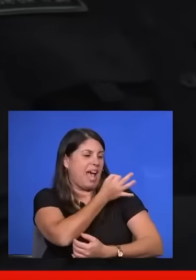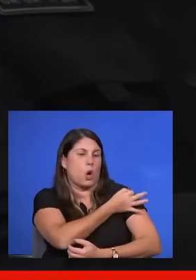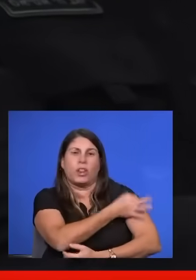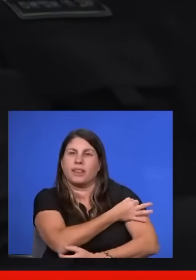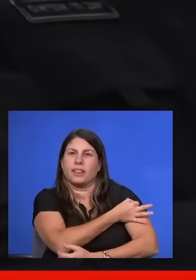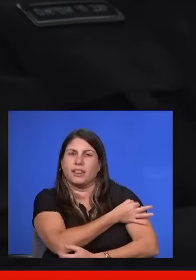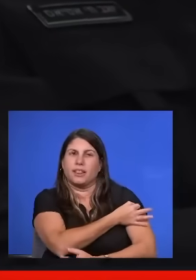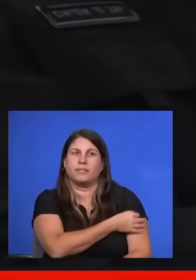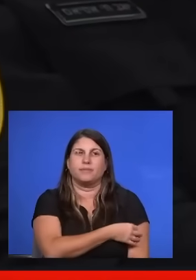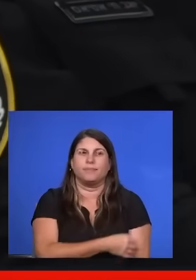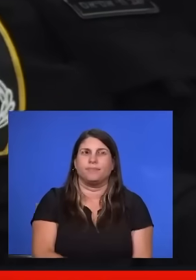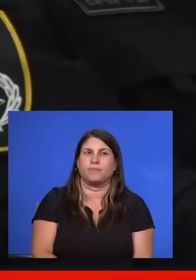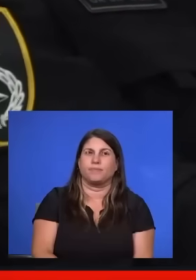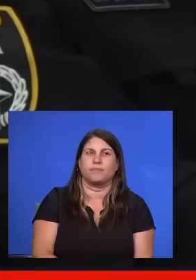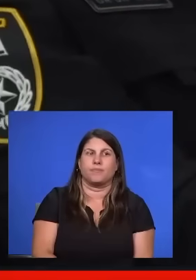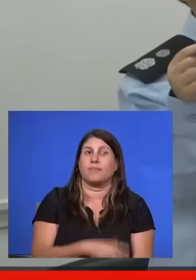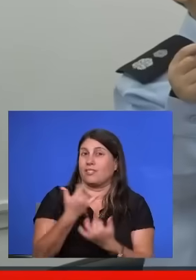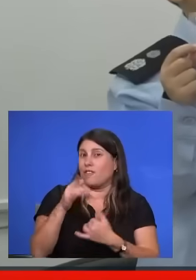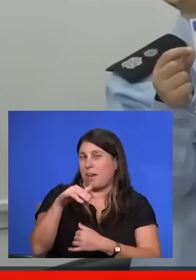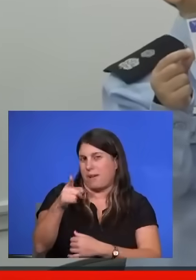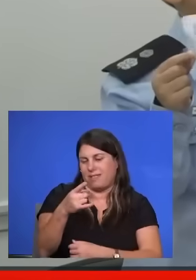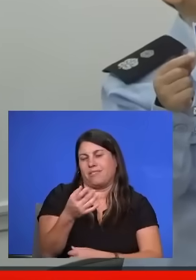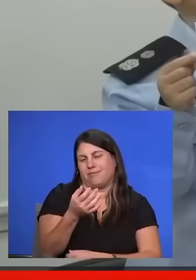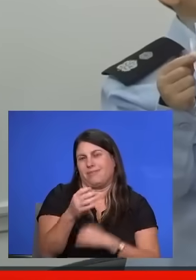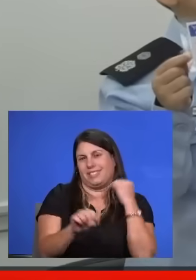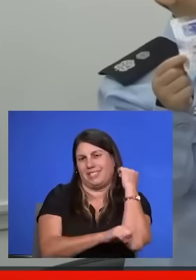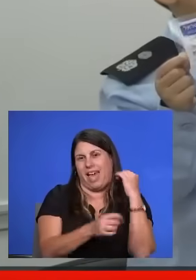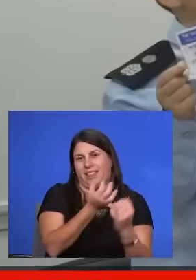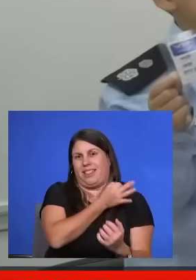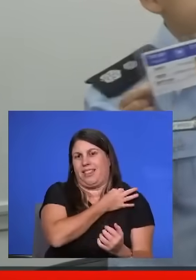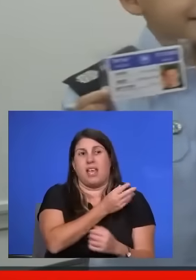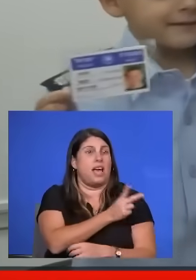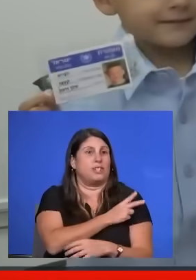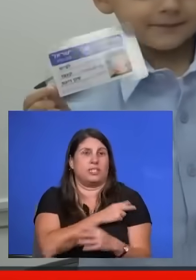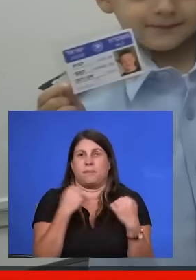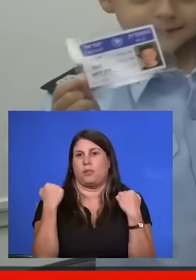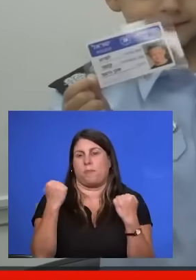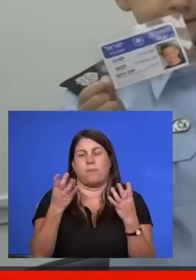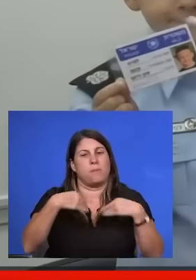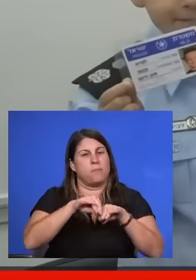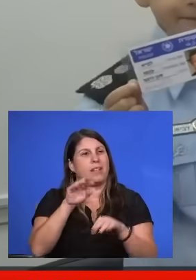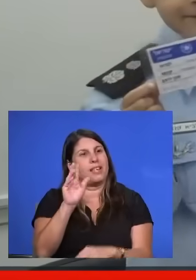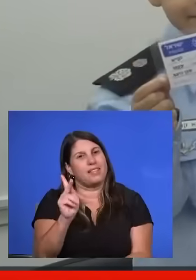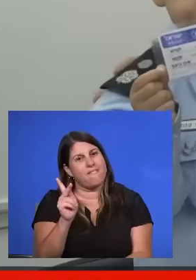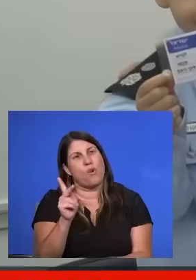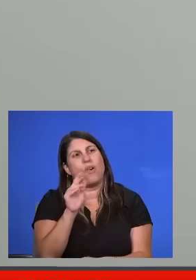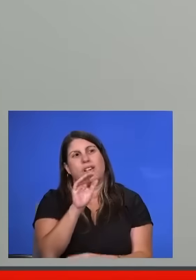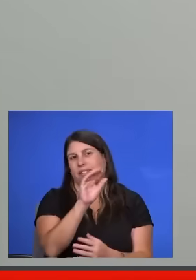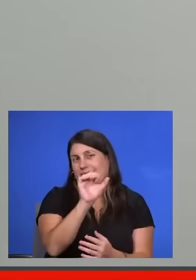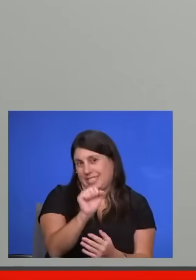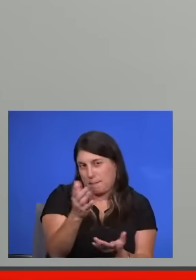עכשיו גם את סגן ניצב. שוטרים הגיבורים של משפחת כנפו, עם ספיר. אנחנו גאים